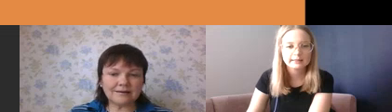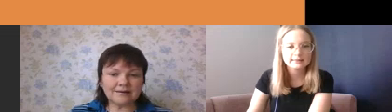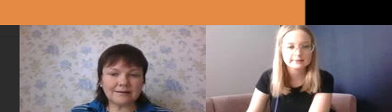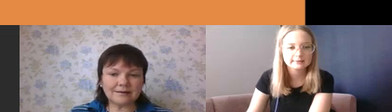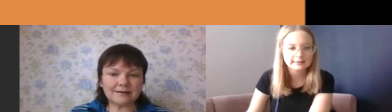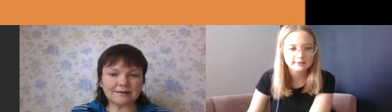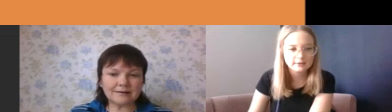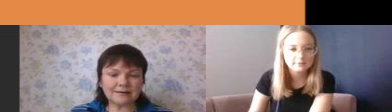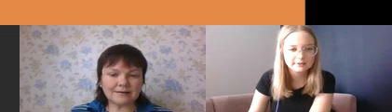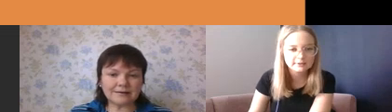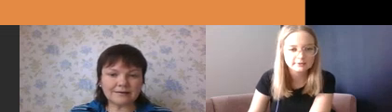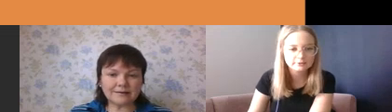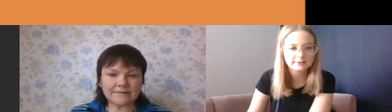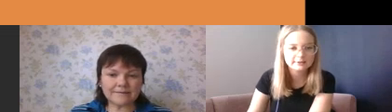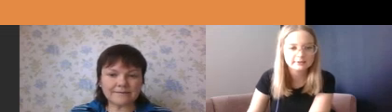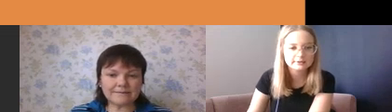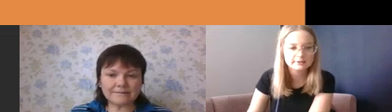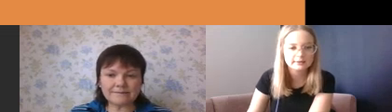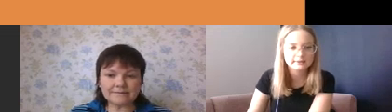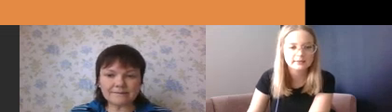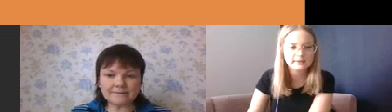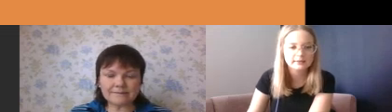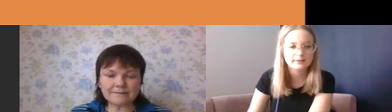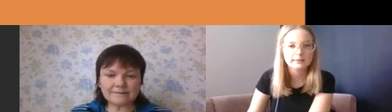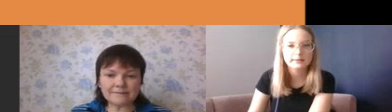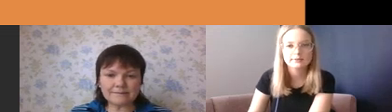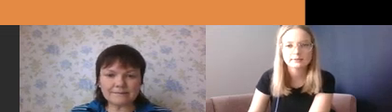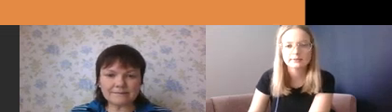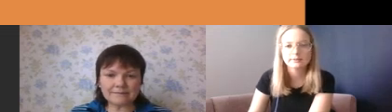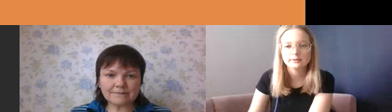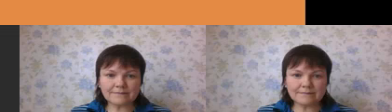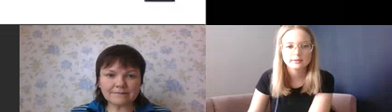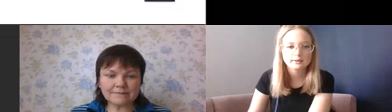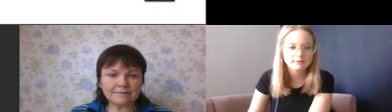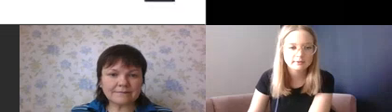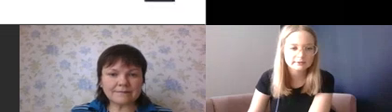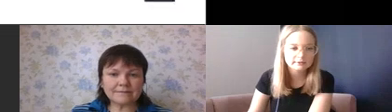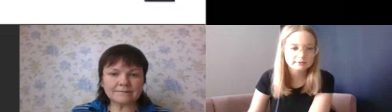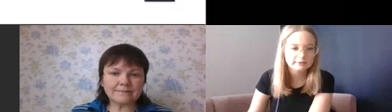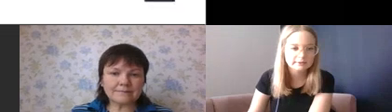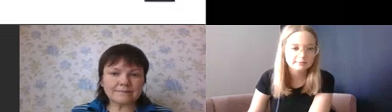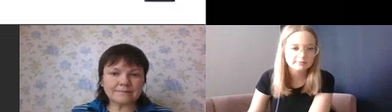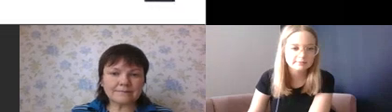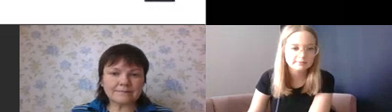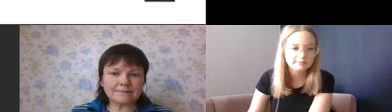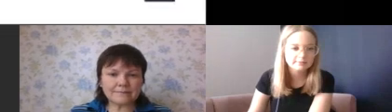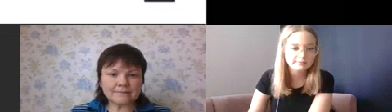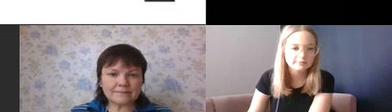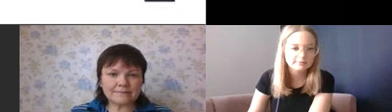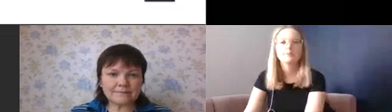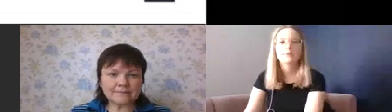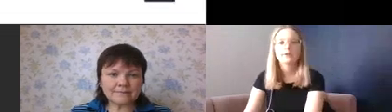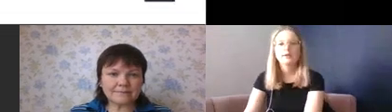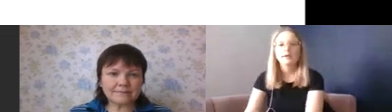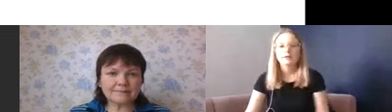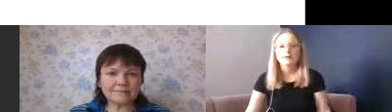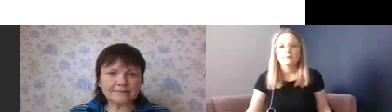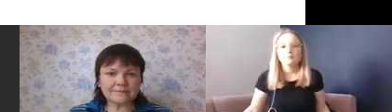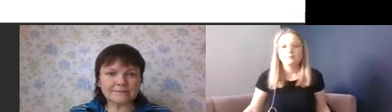Nii, ma kohe näitan teile ka, mis siis tuli siit, et saate ennasti vaadata. Nii.